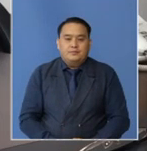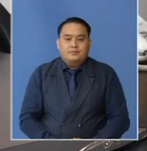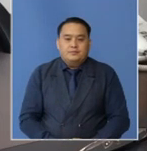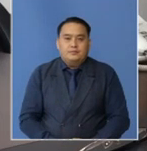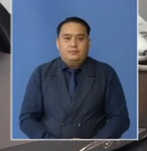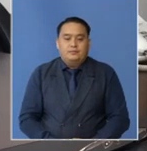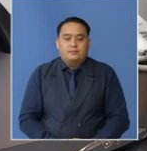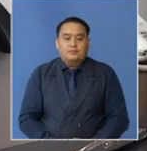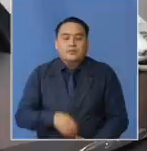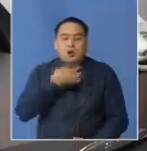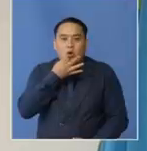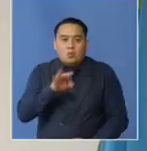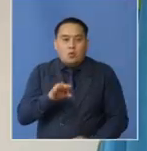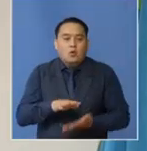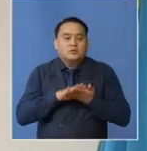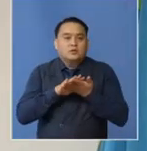Любое заявление.